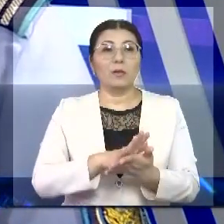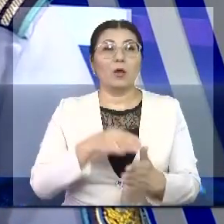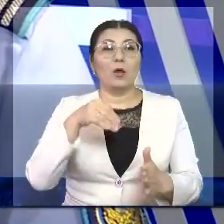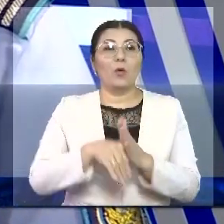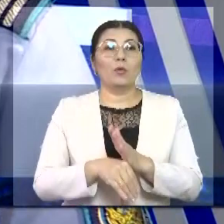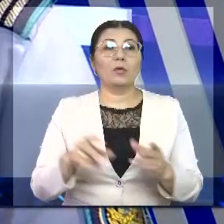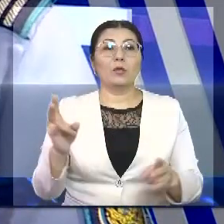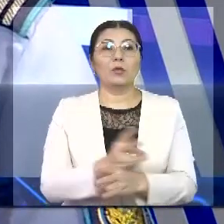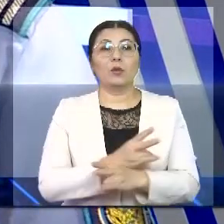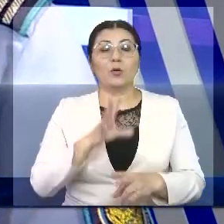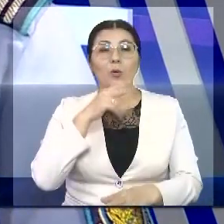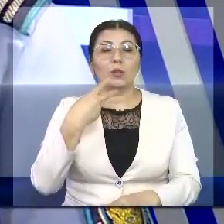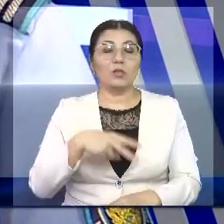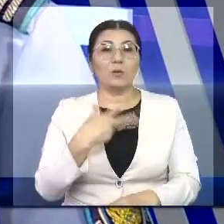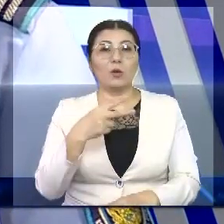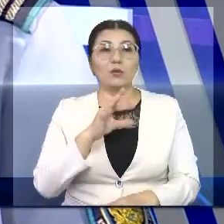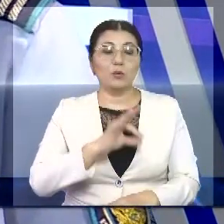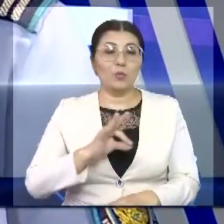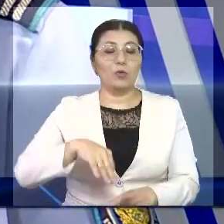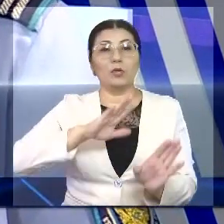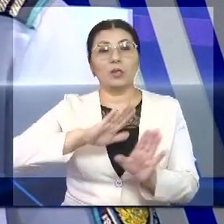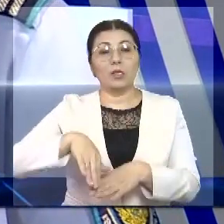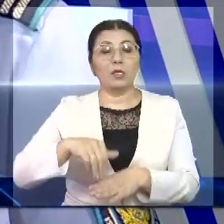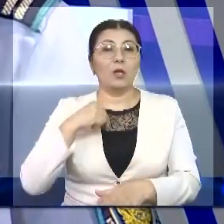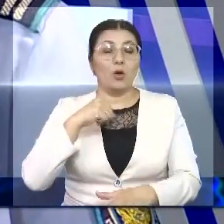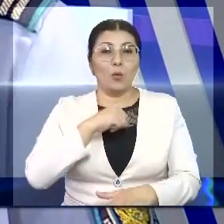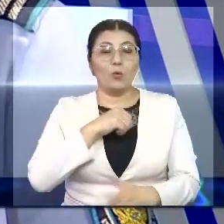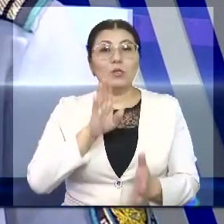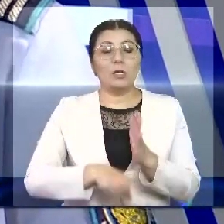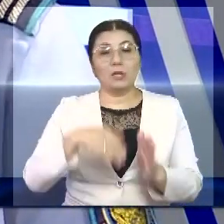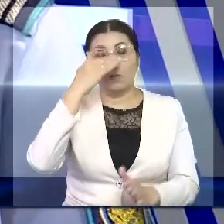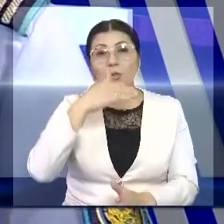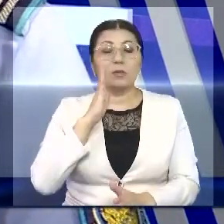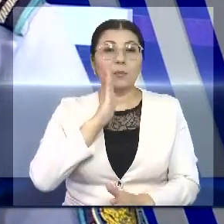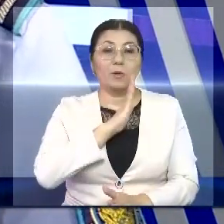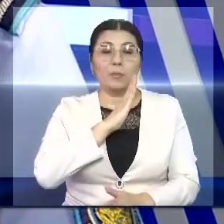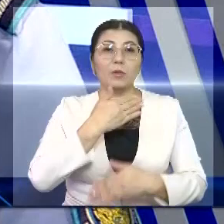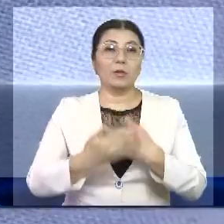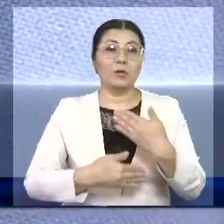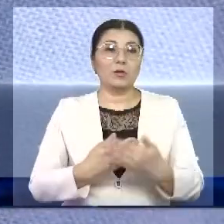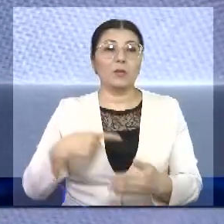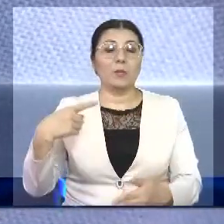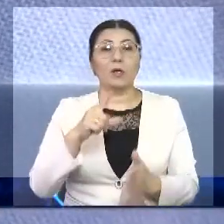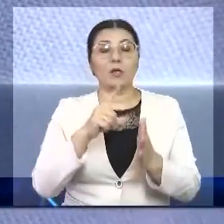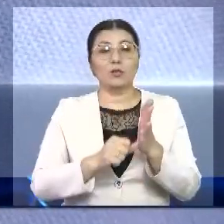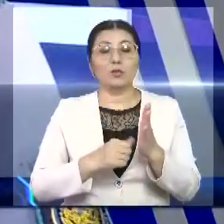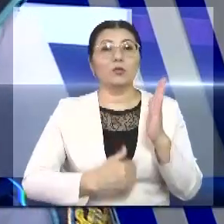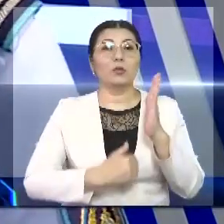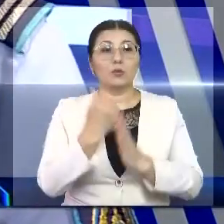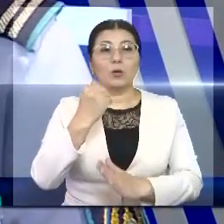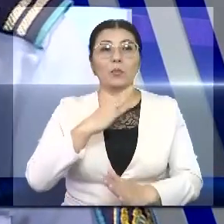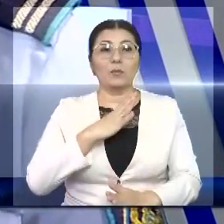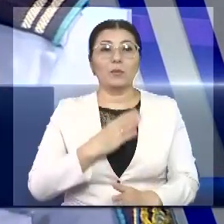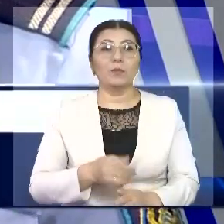ішінде түнгі уақытта 23:00-ден кейін заңды өкілетсіз көшеде жүрген кәмелетке толмағандар 1700-ден жоғары.